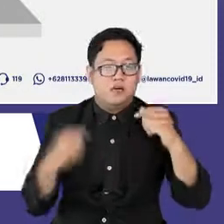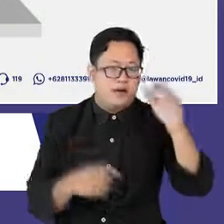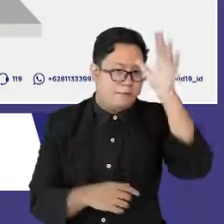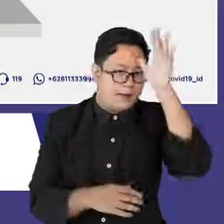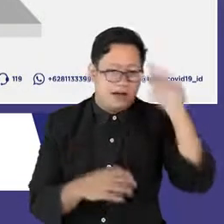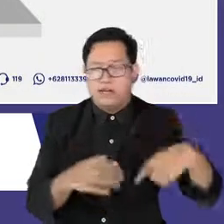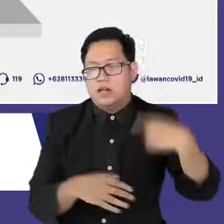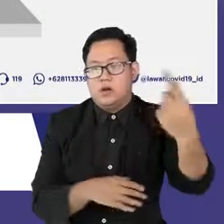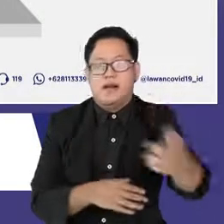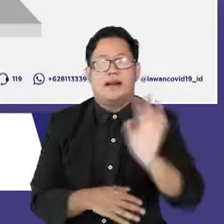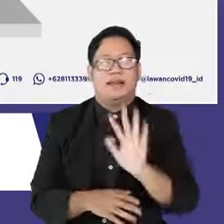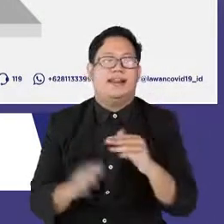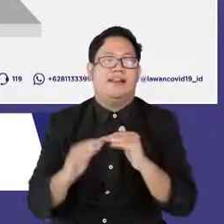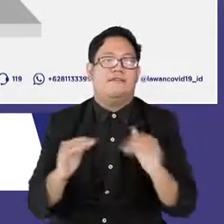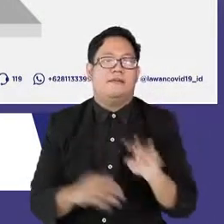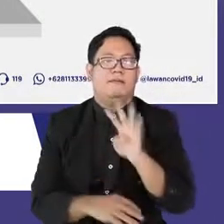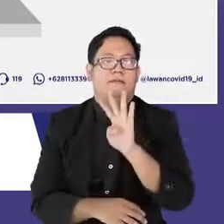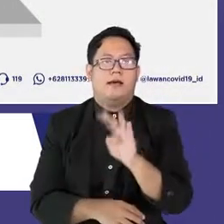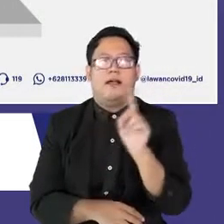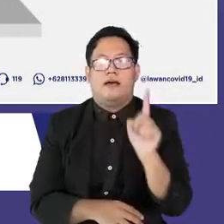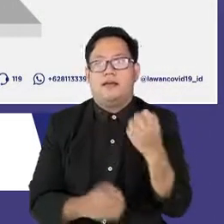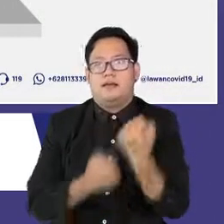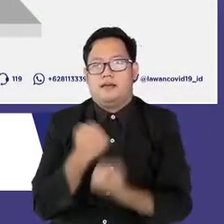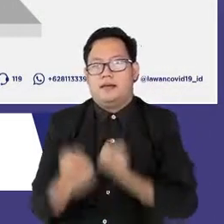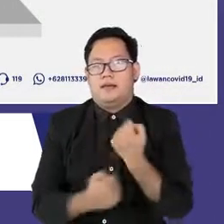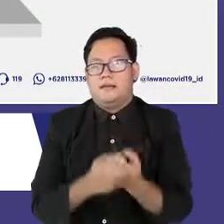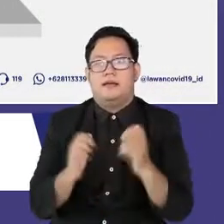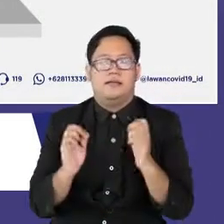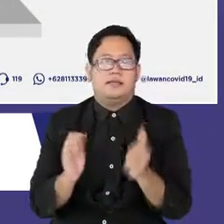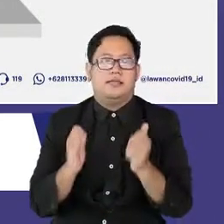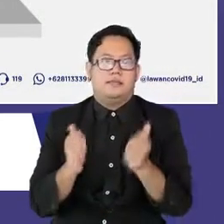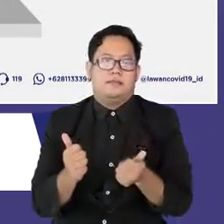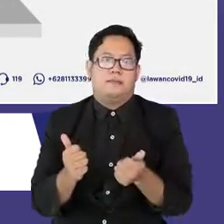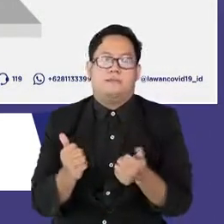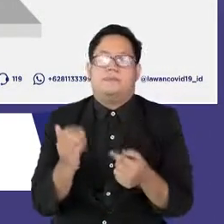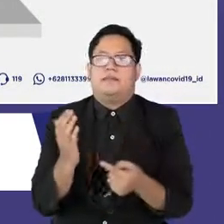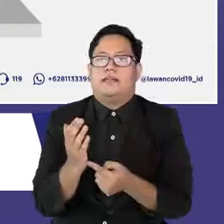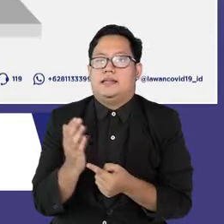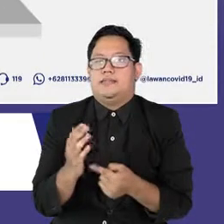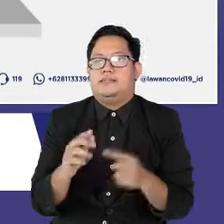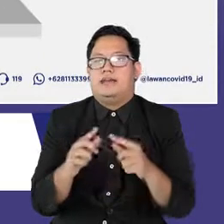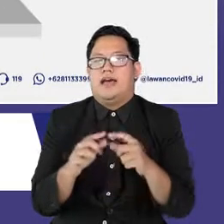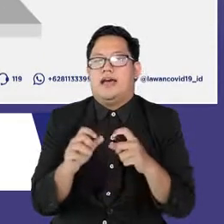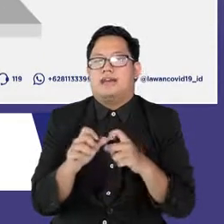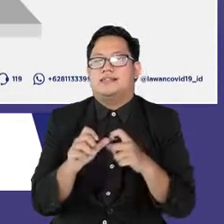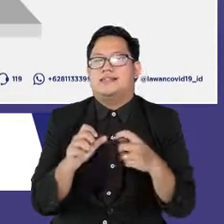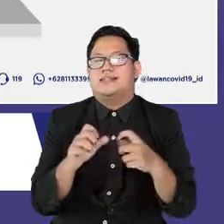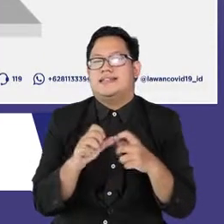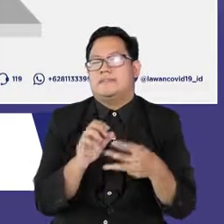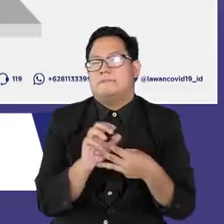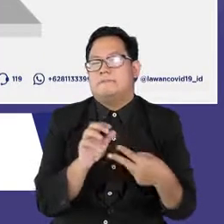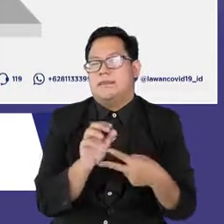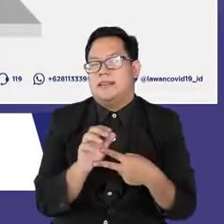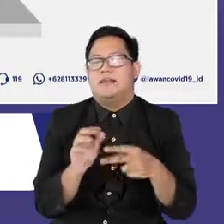level 4 nantinya akan pula dilakukan kegiatan persiapan teknis assessment nasional yang sama periode dan pengaturannya